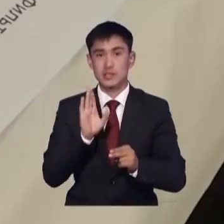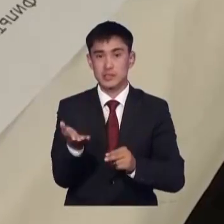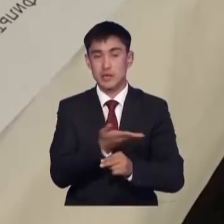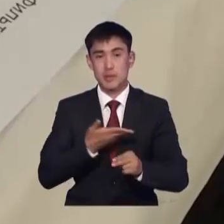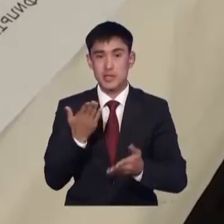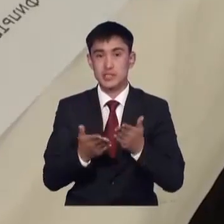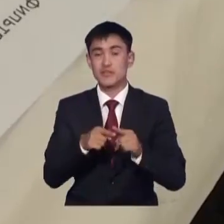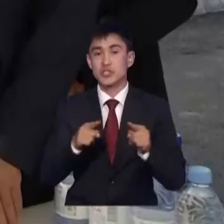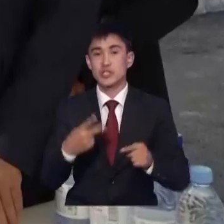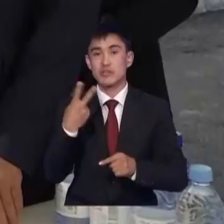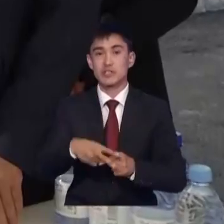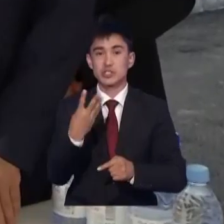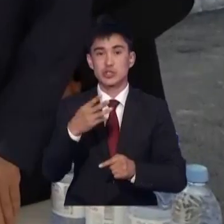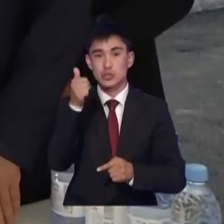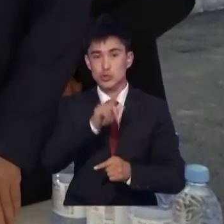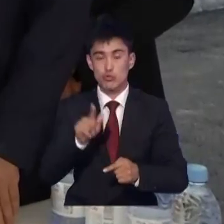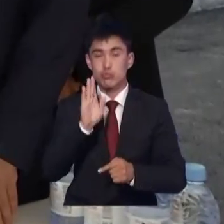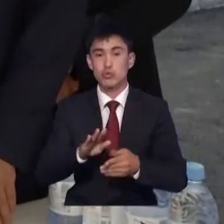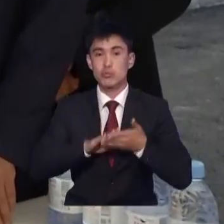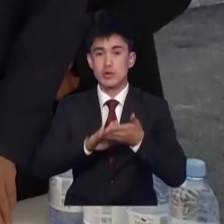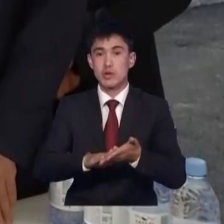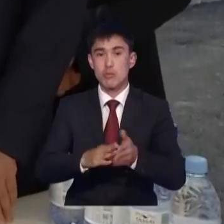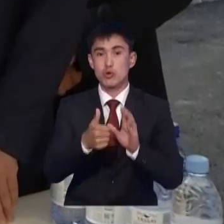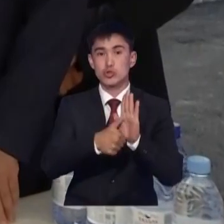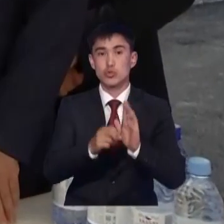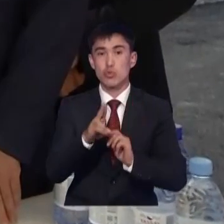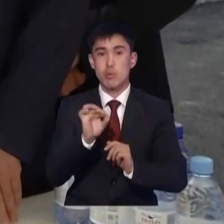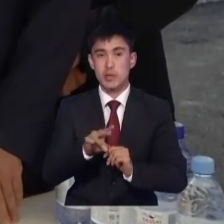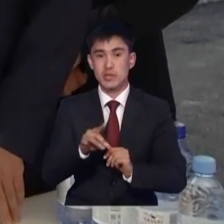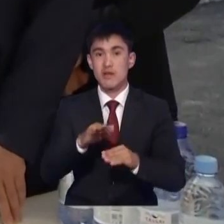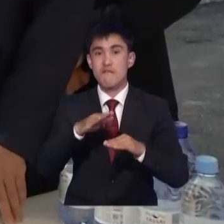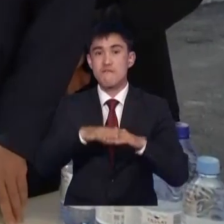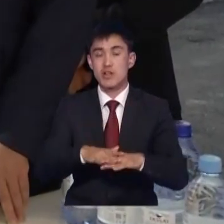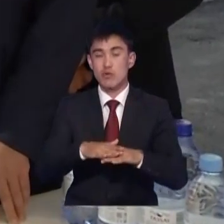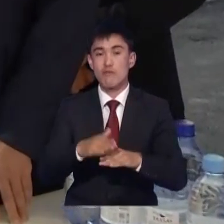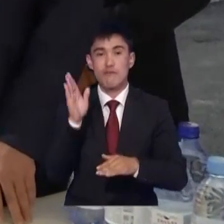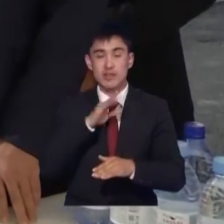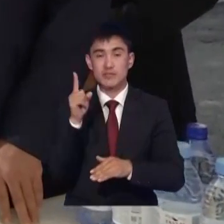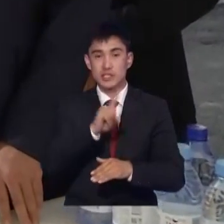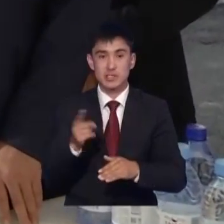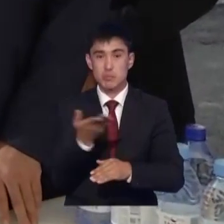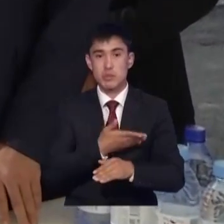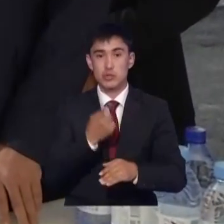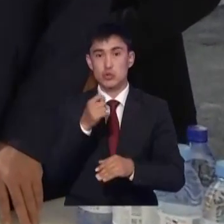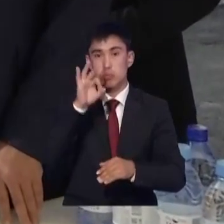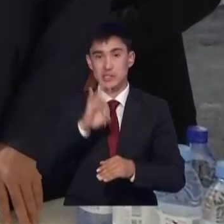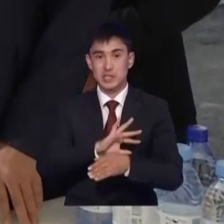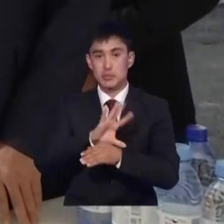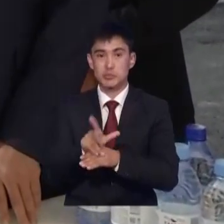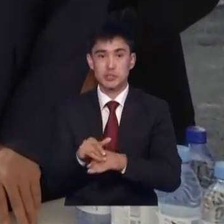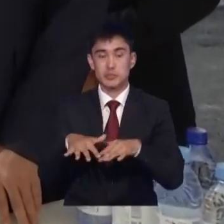нам Если в течение 24 часов будет подаваться по 600 кубометров фильтрованной воды в час Тогда мы 100%